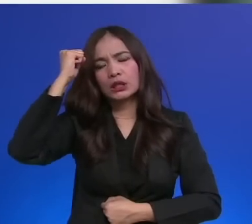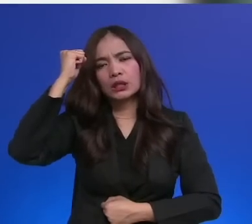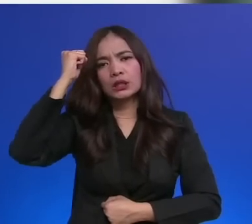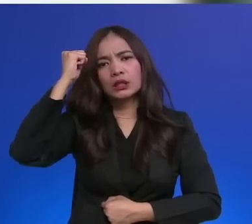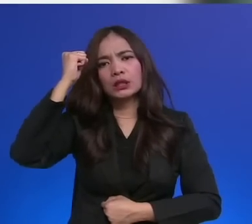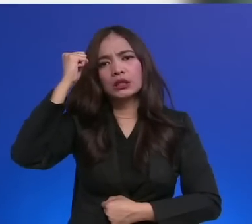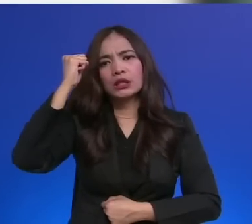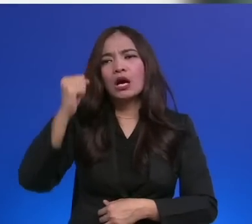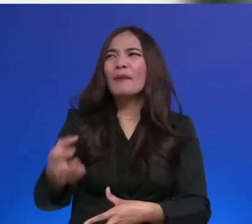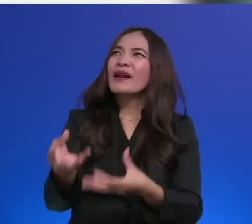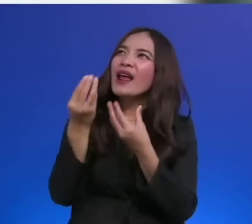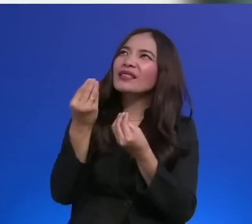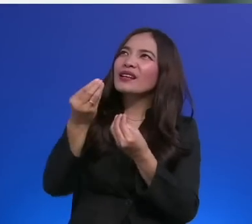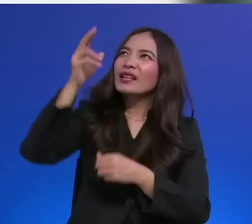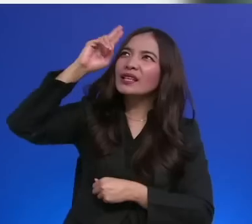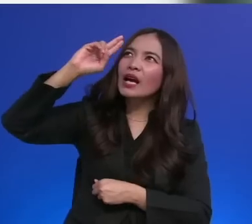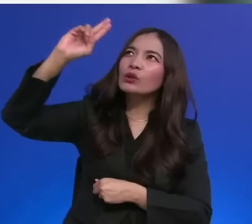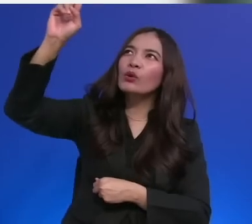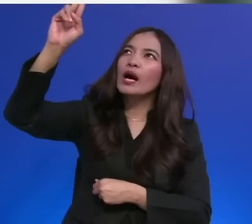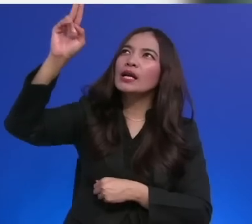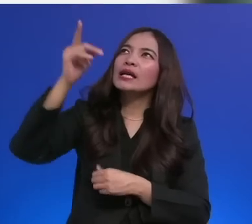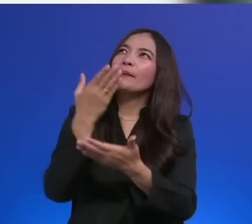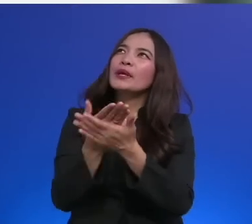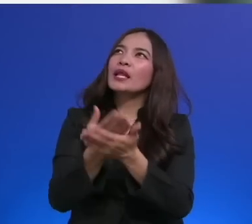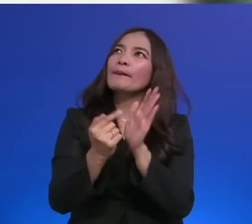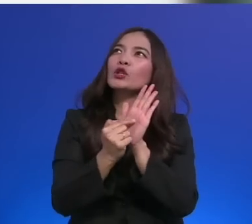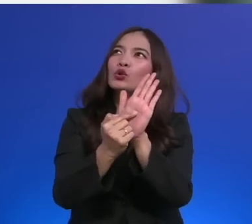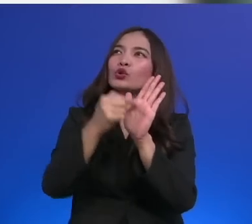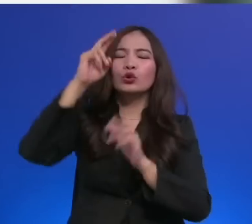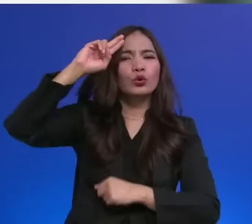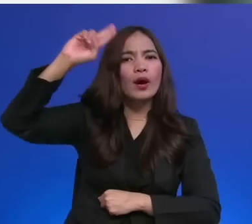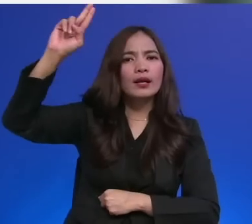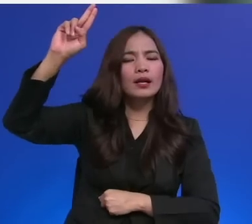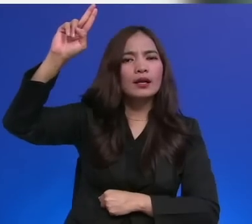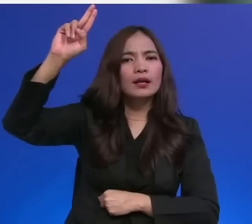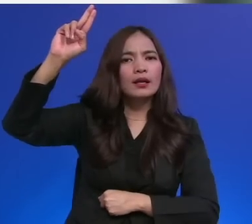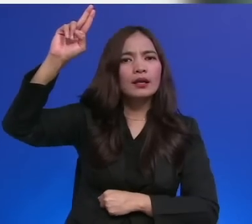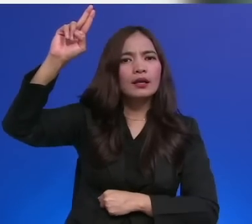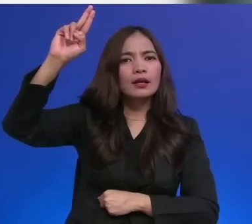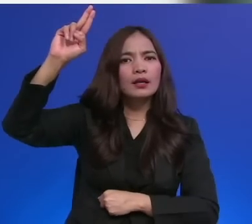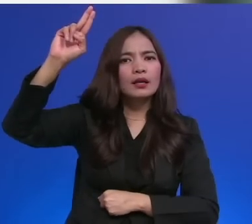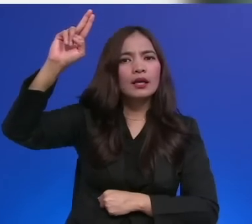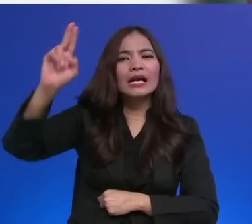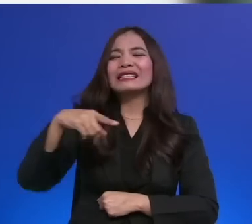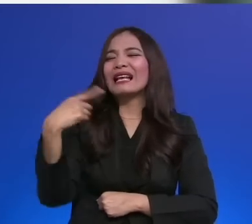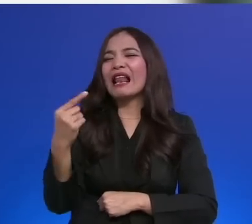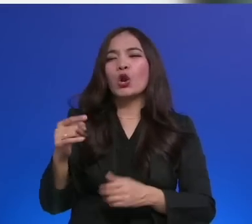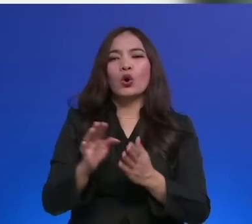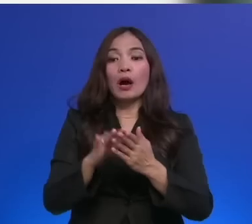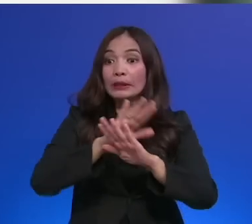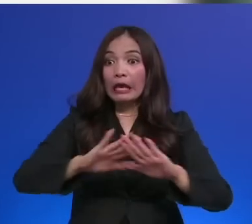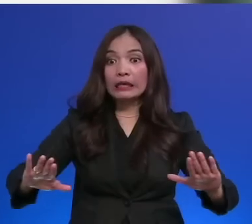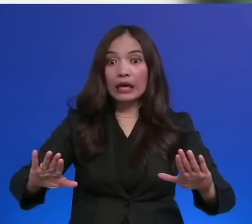tidak menanti-nantikan Tuhan, dia tidak minta petunjuk Tuhan, ya, dia selesaikan masalah